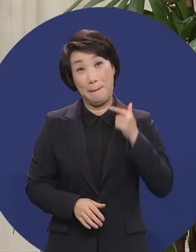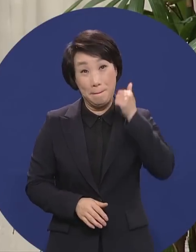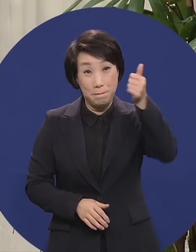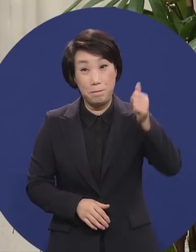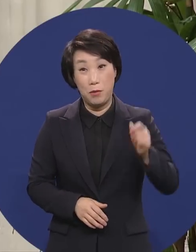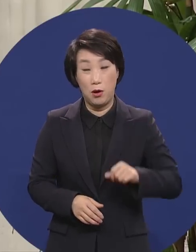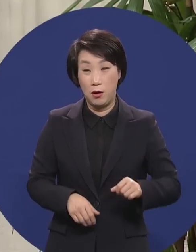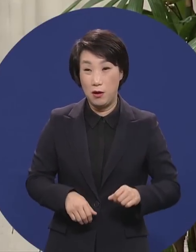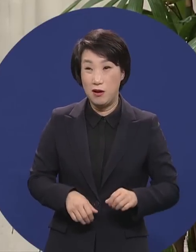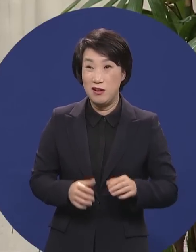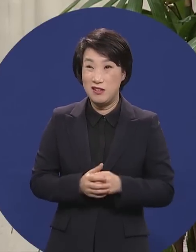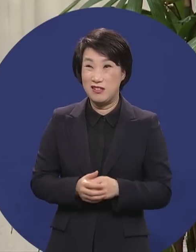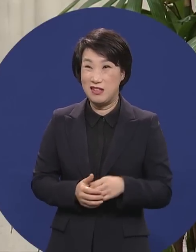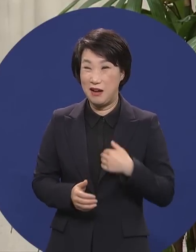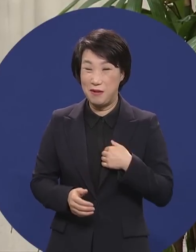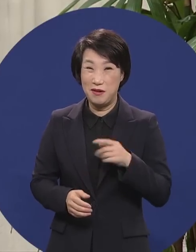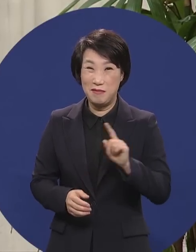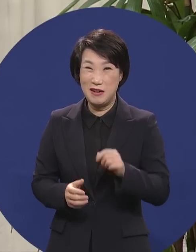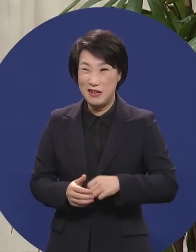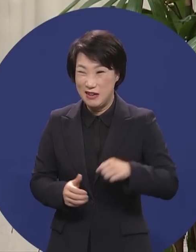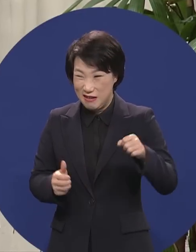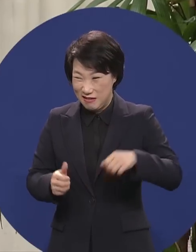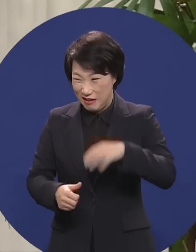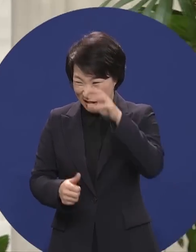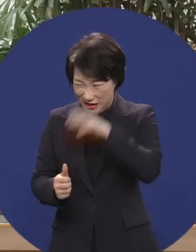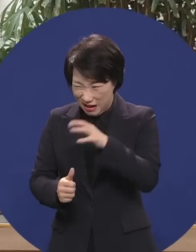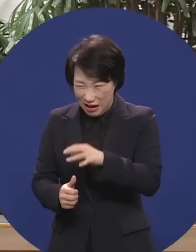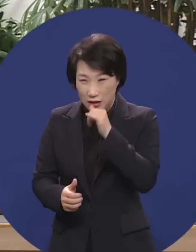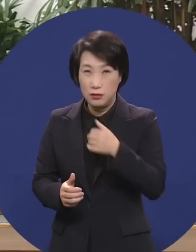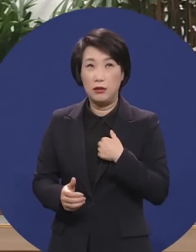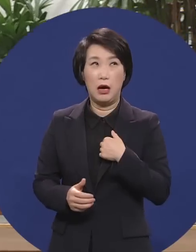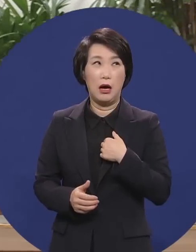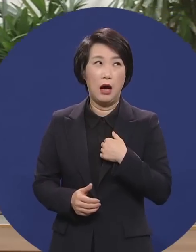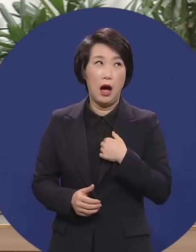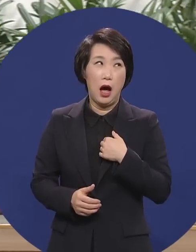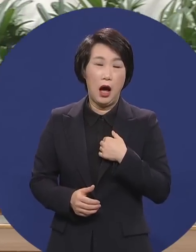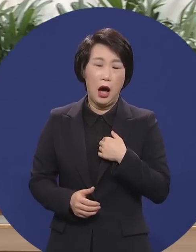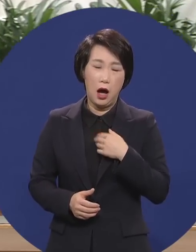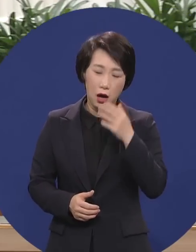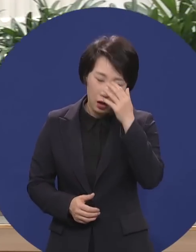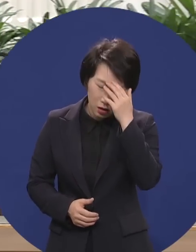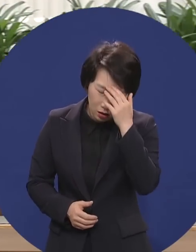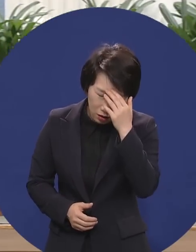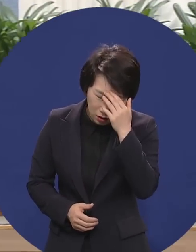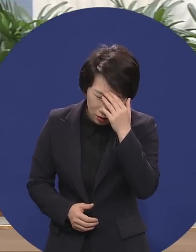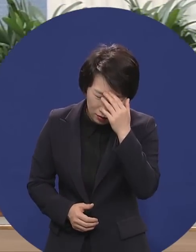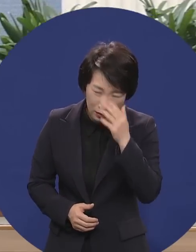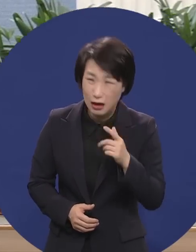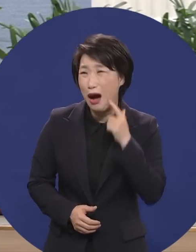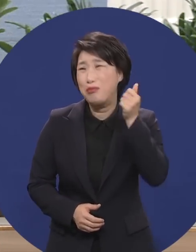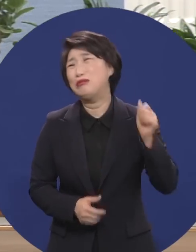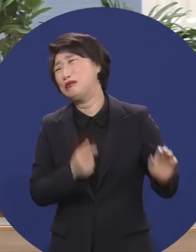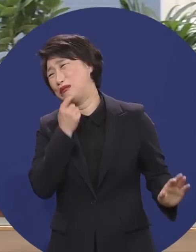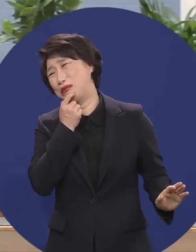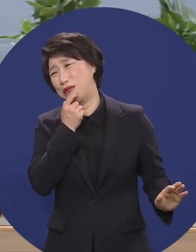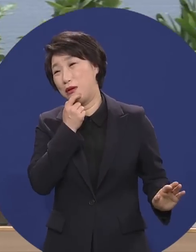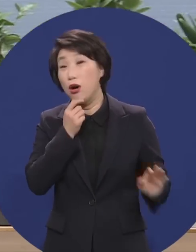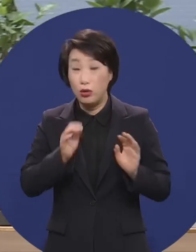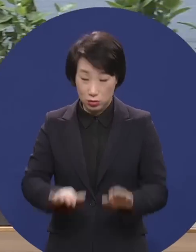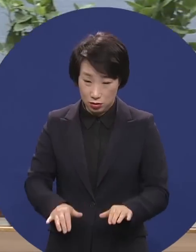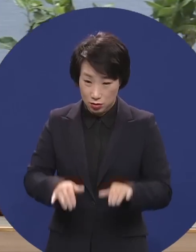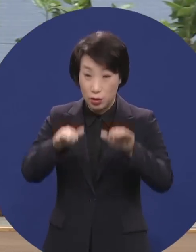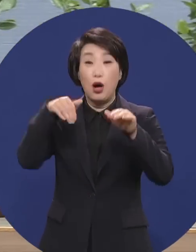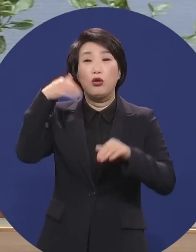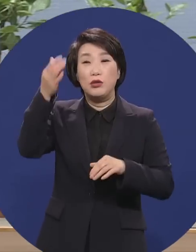밥 먹다 말은 거 두드려 맞던지 난리가 나니까 이게 보통 문제가 아니잖아. 보통 문제가 아니잖아. 응? 아버지가 싫어. 근데